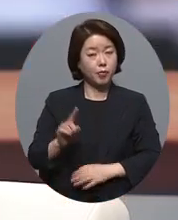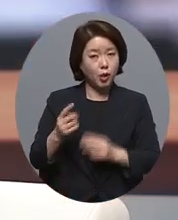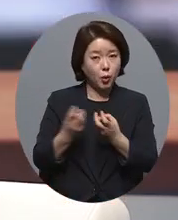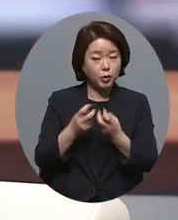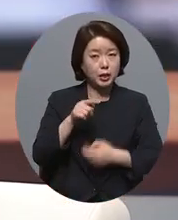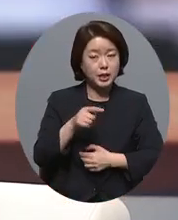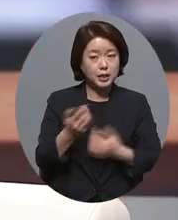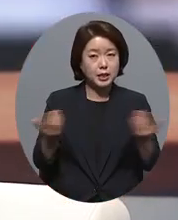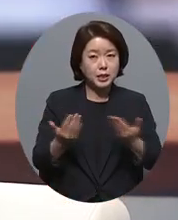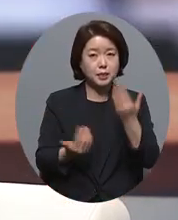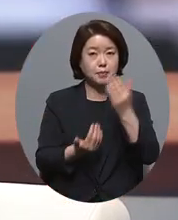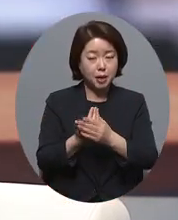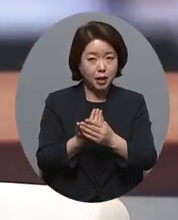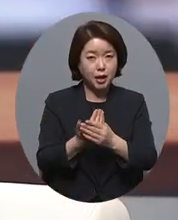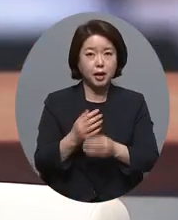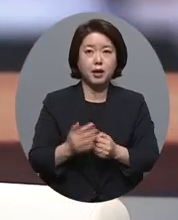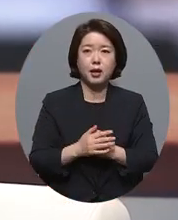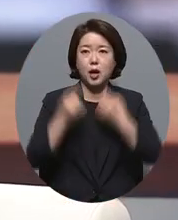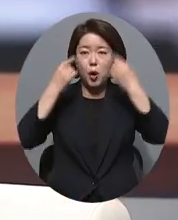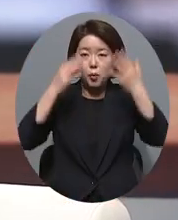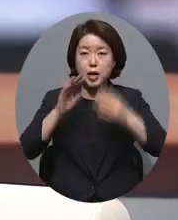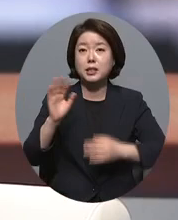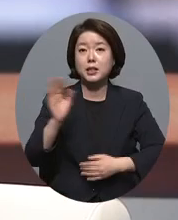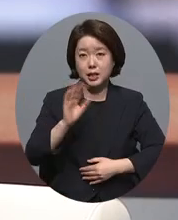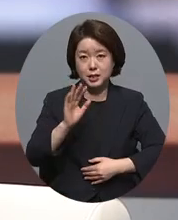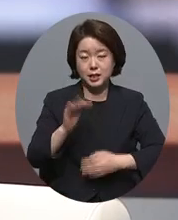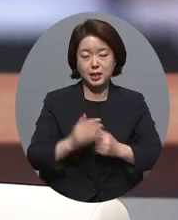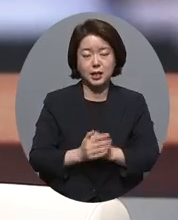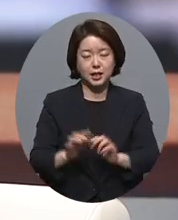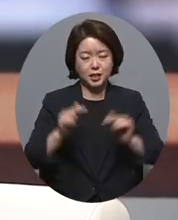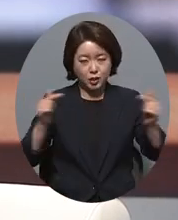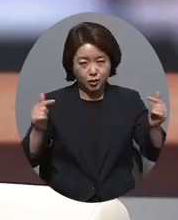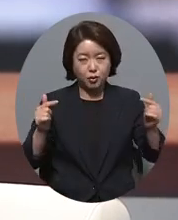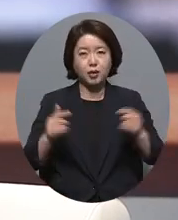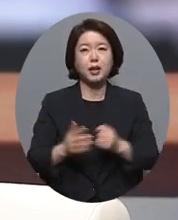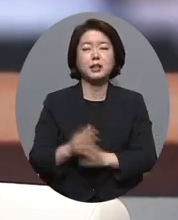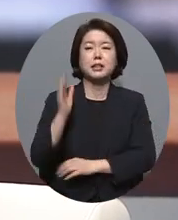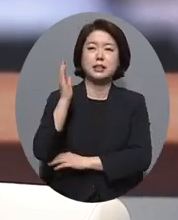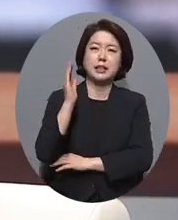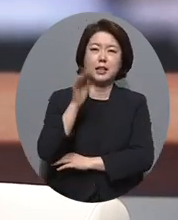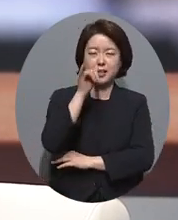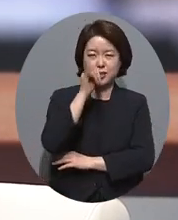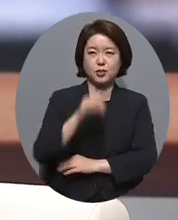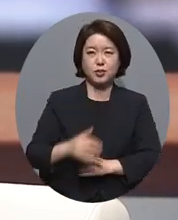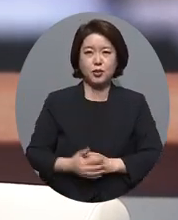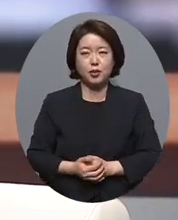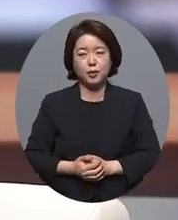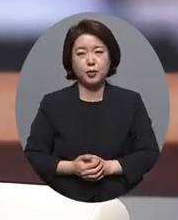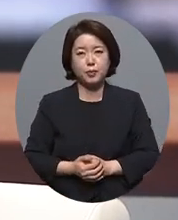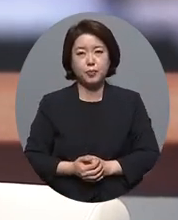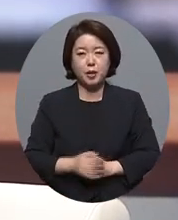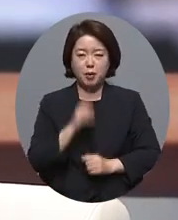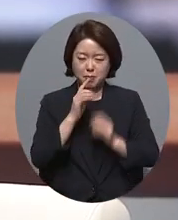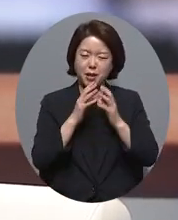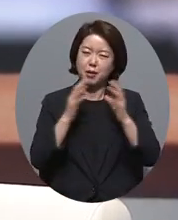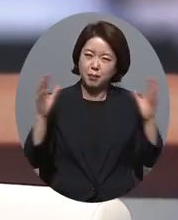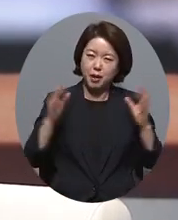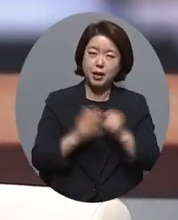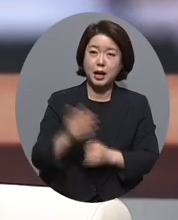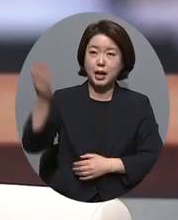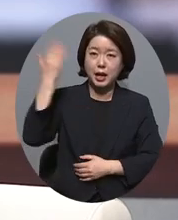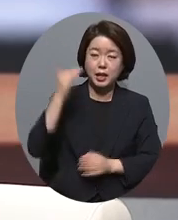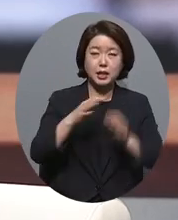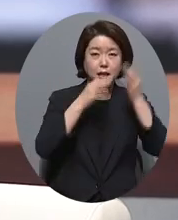이런 일이 벌어졌을까 확실하진 않습니다만 여러 가지 얘기들이 돌고 있기 때문에 확실하지 않습니다만 과거